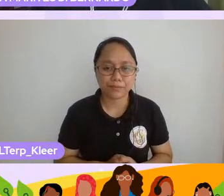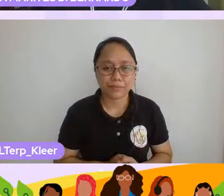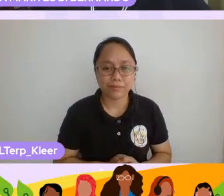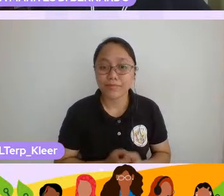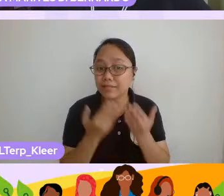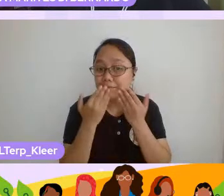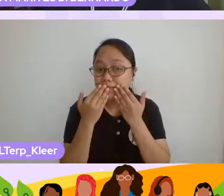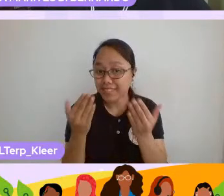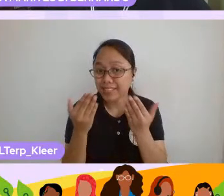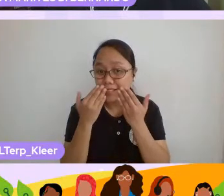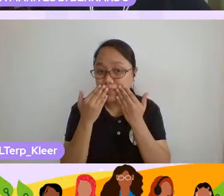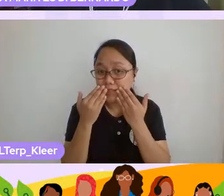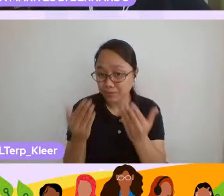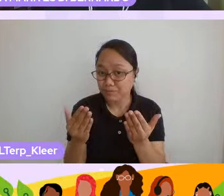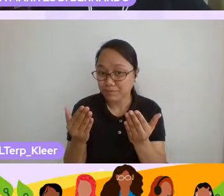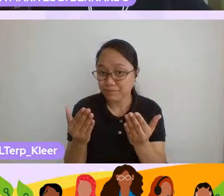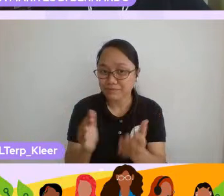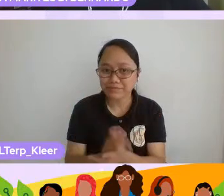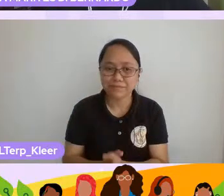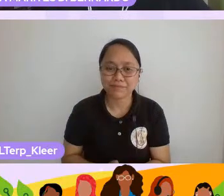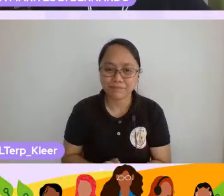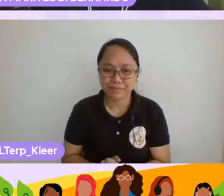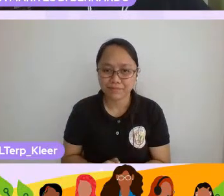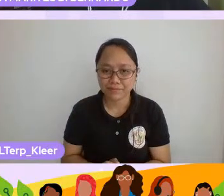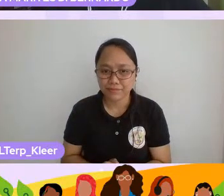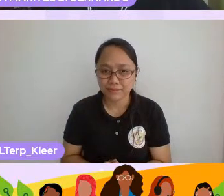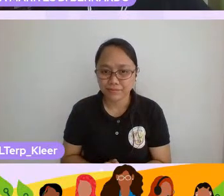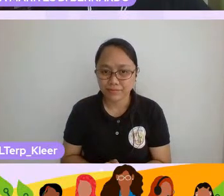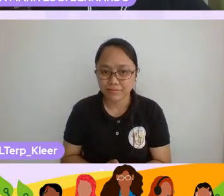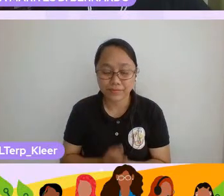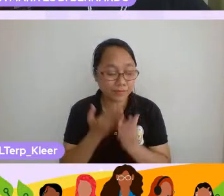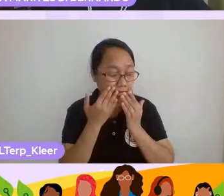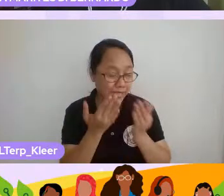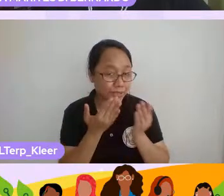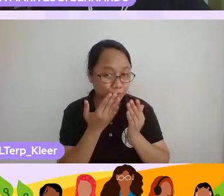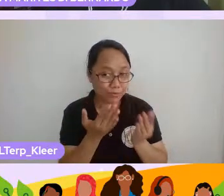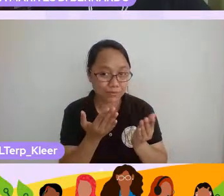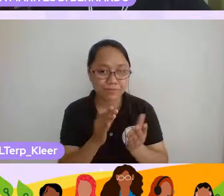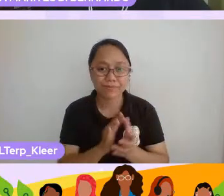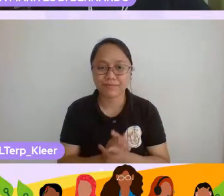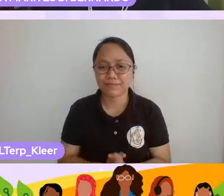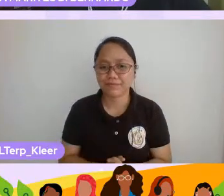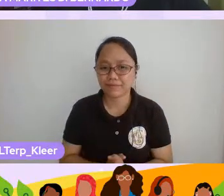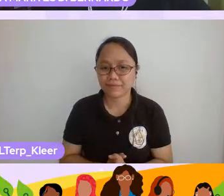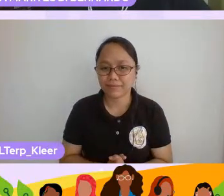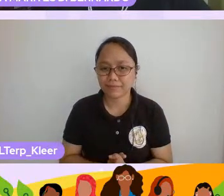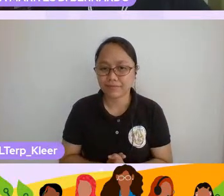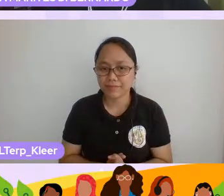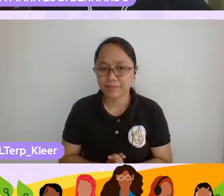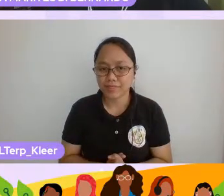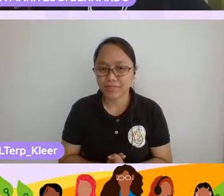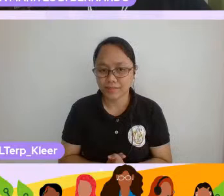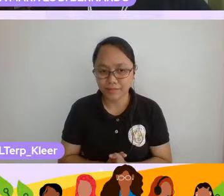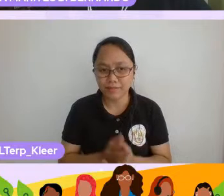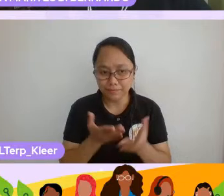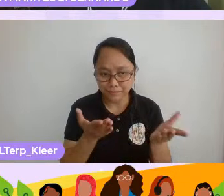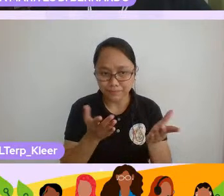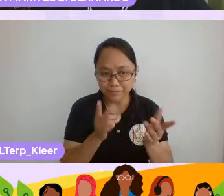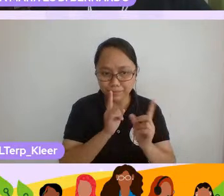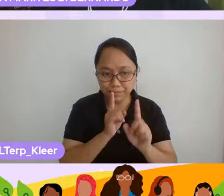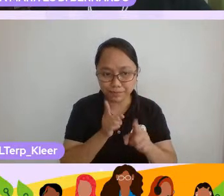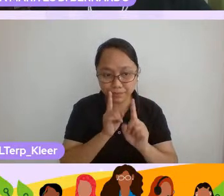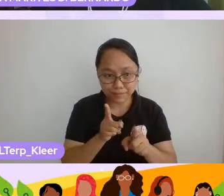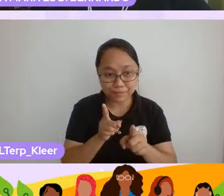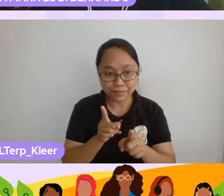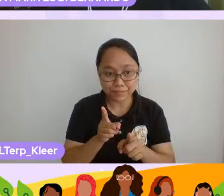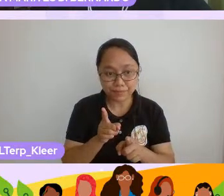Thank you, Ms. Jax. Ayan po. May meeting po yata si Asik Lenny po, no? Asik Lenny, thank